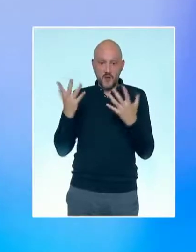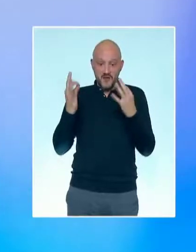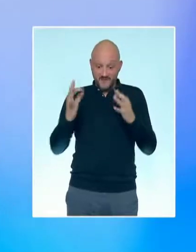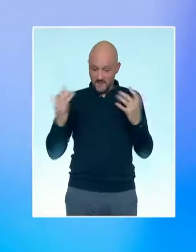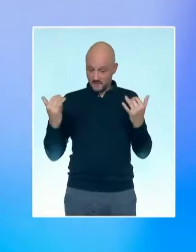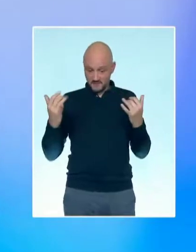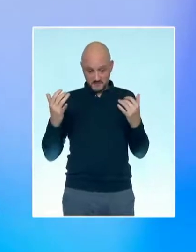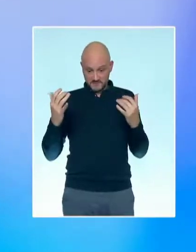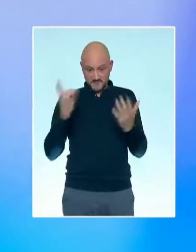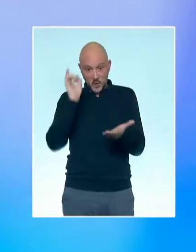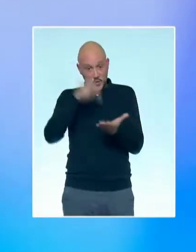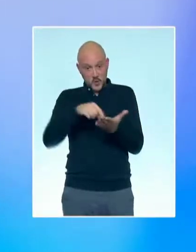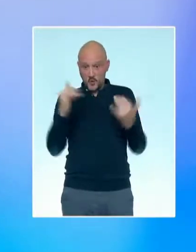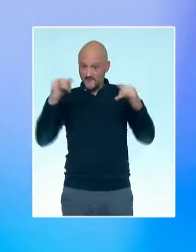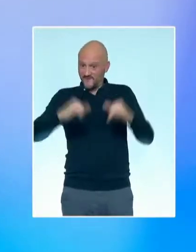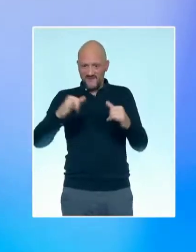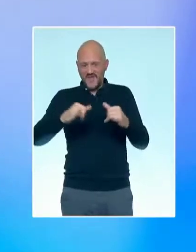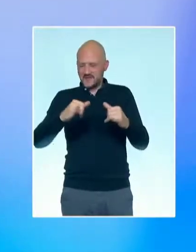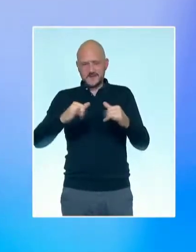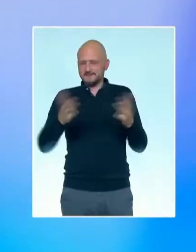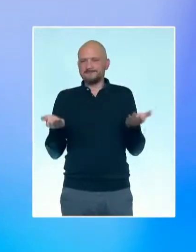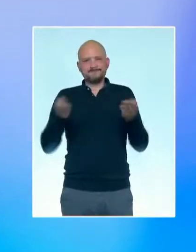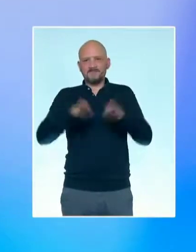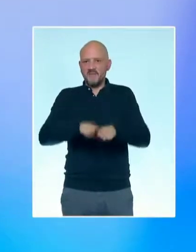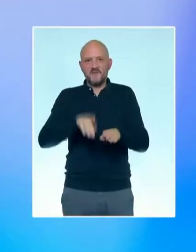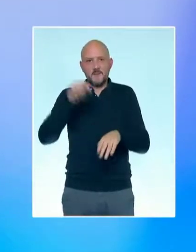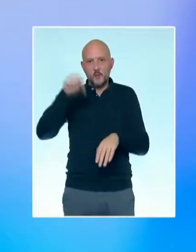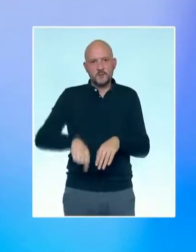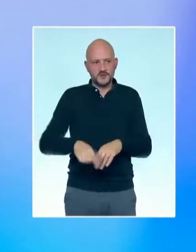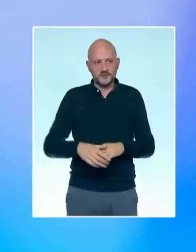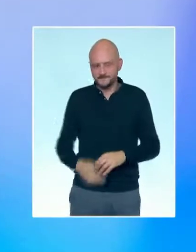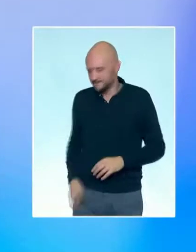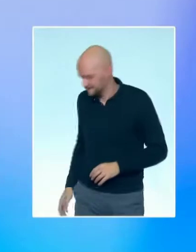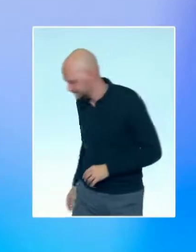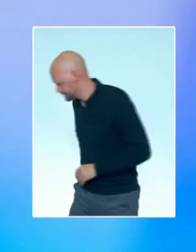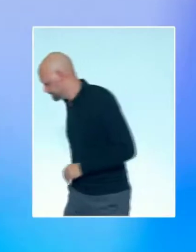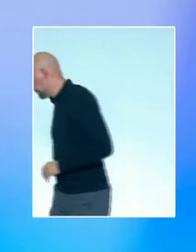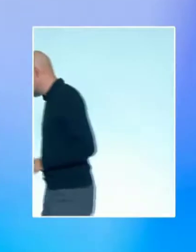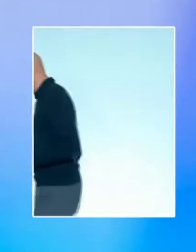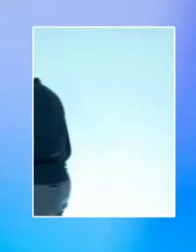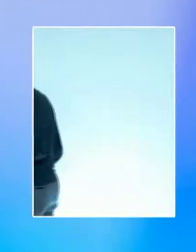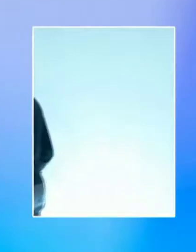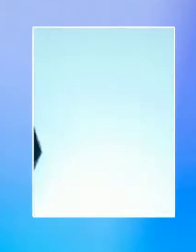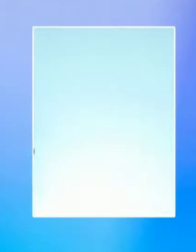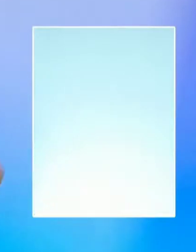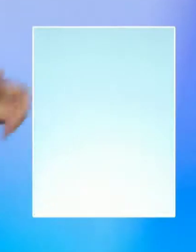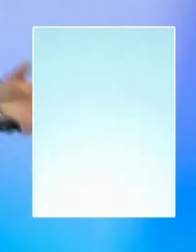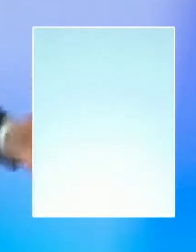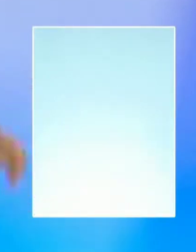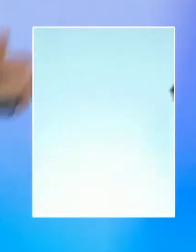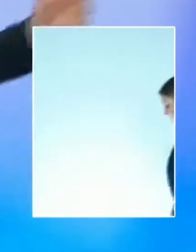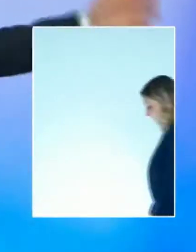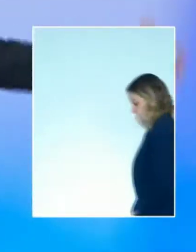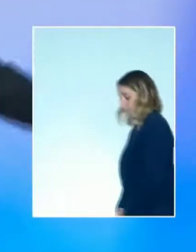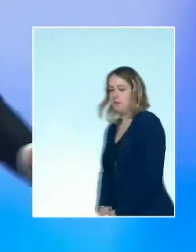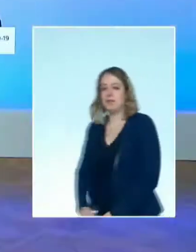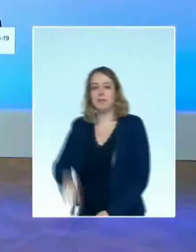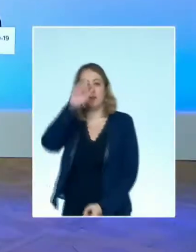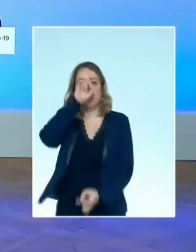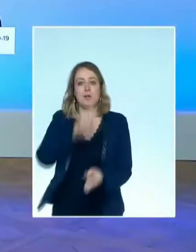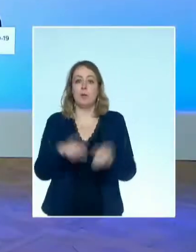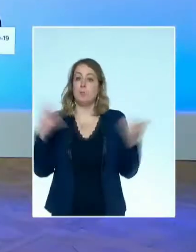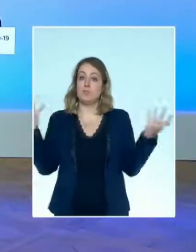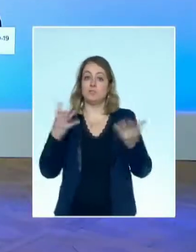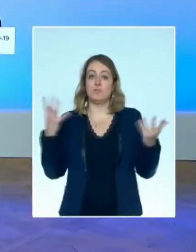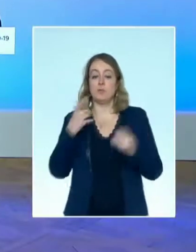type d'établissement. L'objectif, c'est évidemment que tout cela, plus